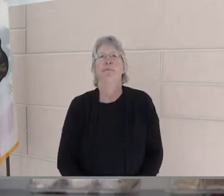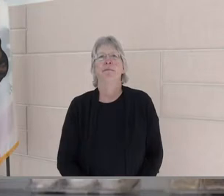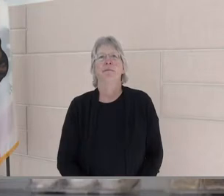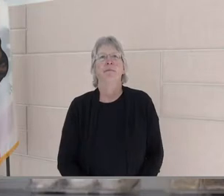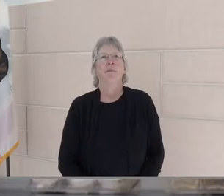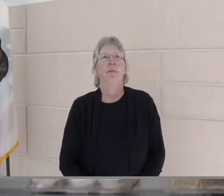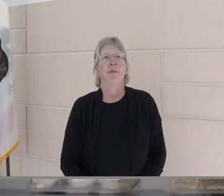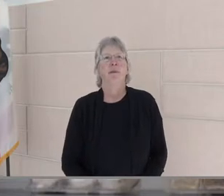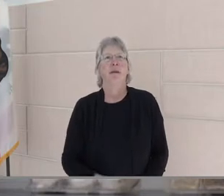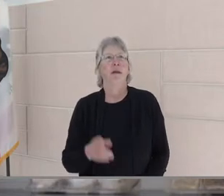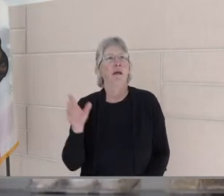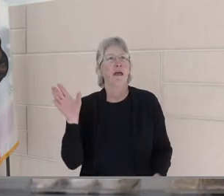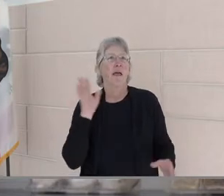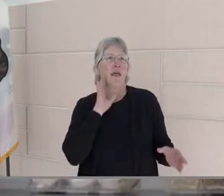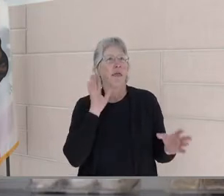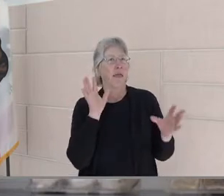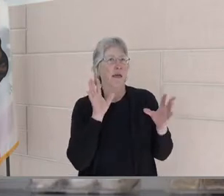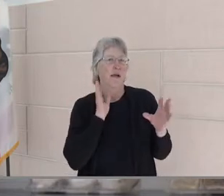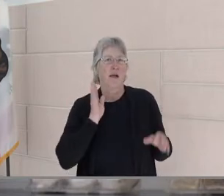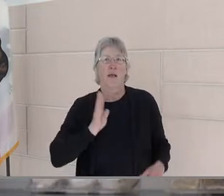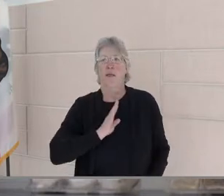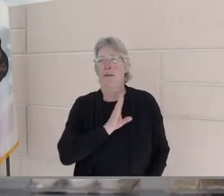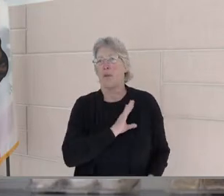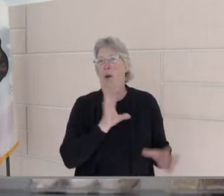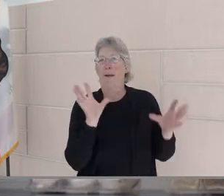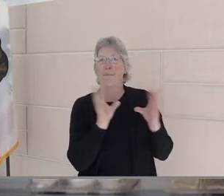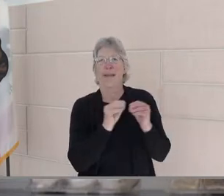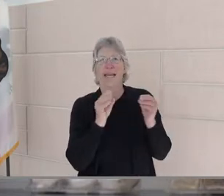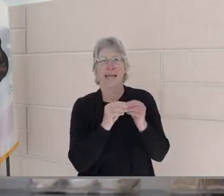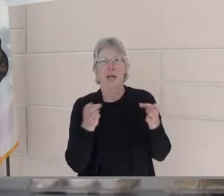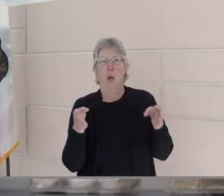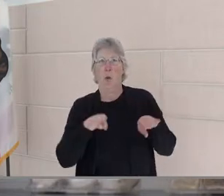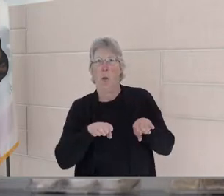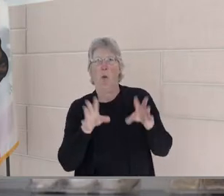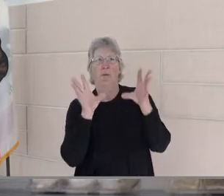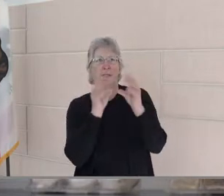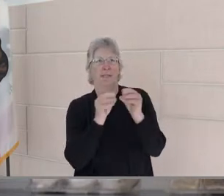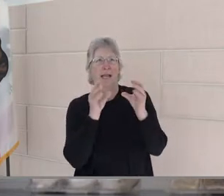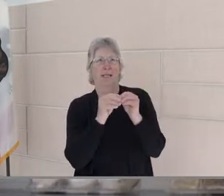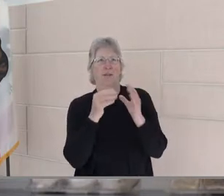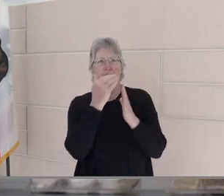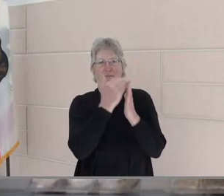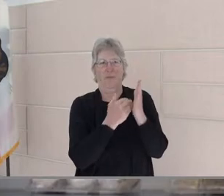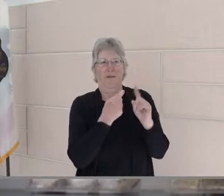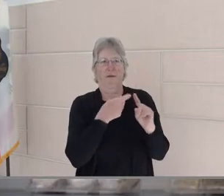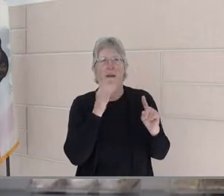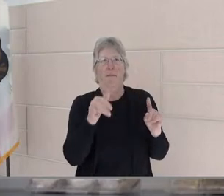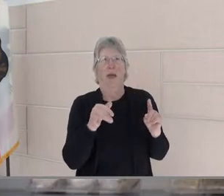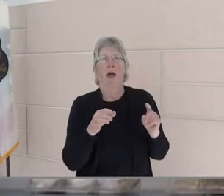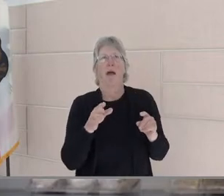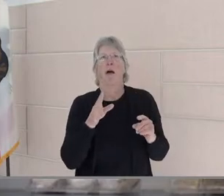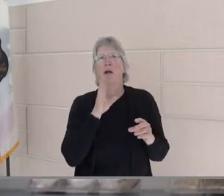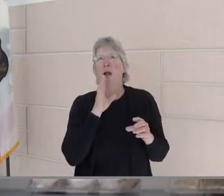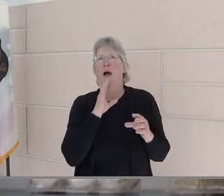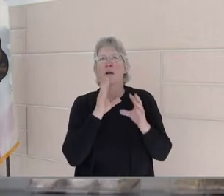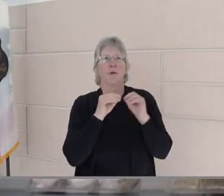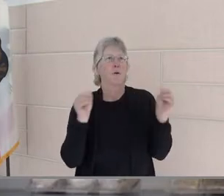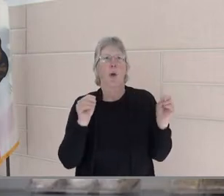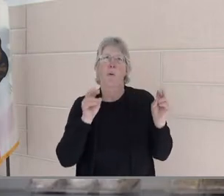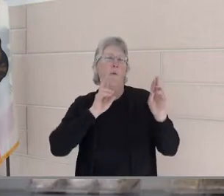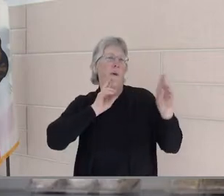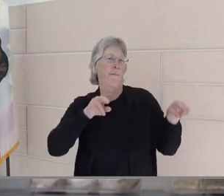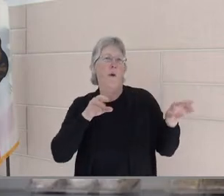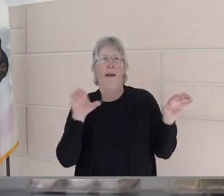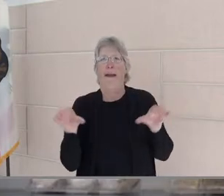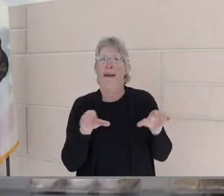ประชุมนั่งทัวร์การจัดแจงเกิดกู้ดอสไลมอนคณะกรรมการสลาเรียนบางจุดจุ่มเนื้อขนมเกจ